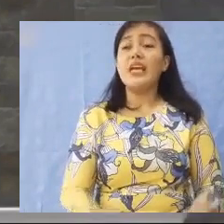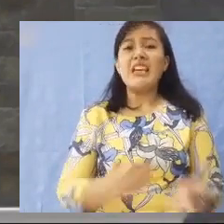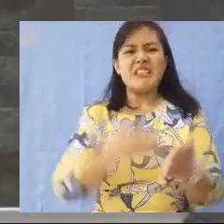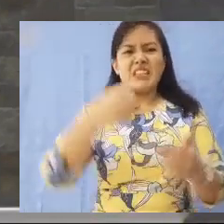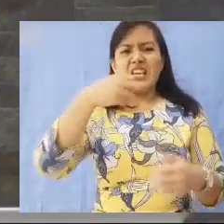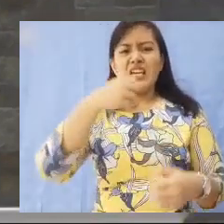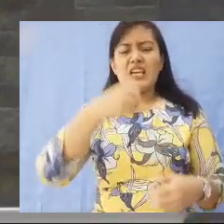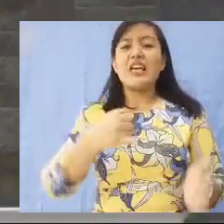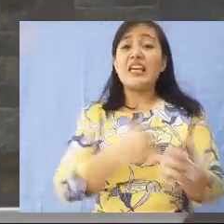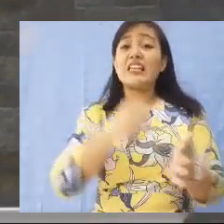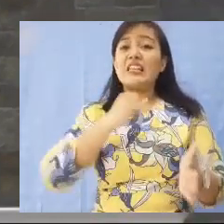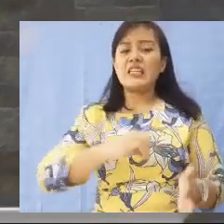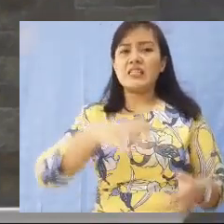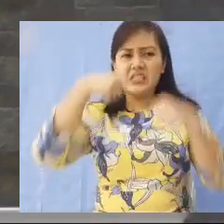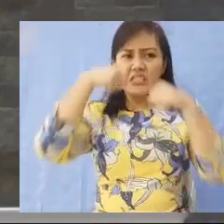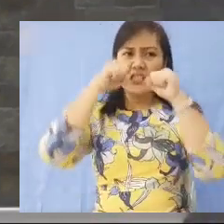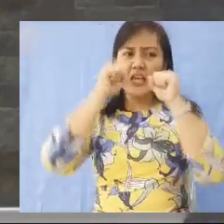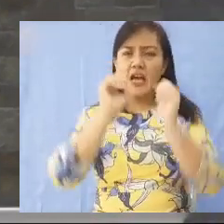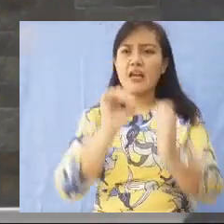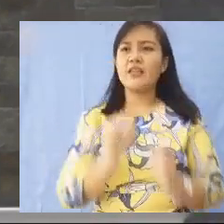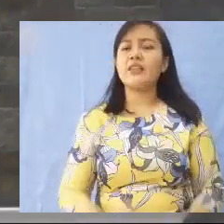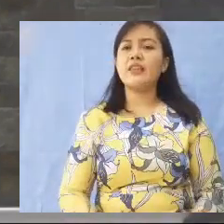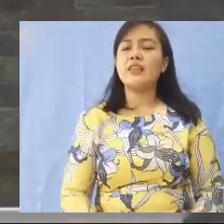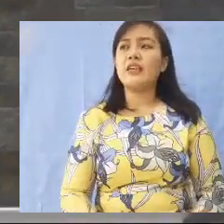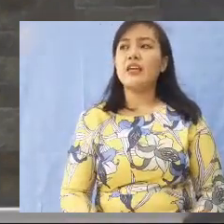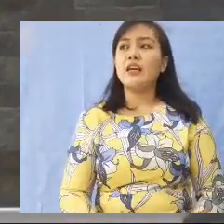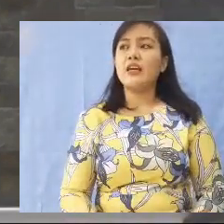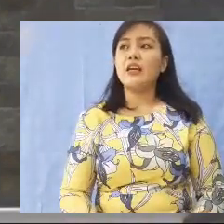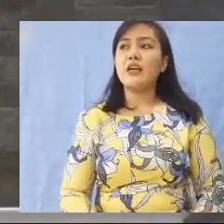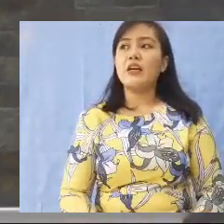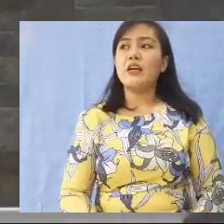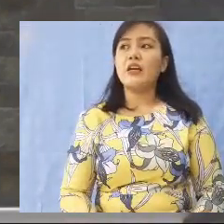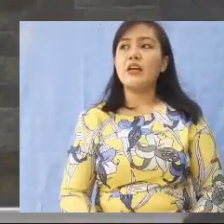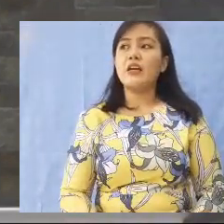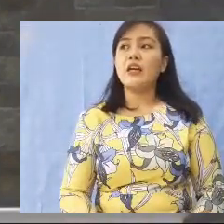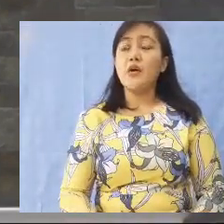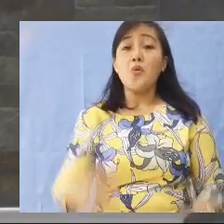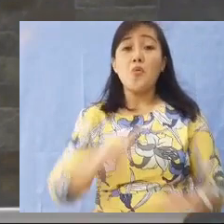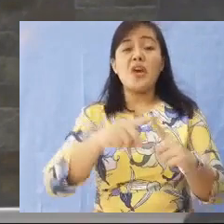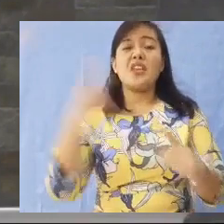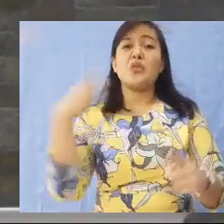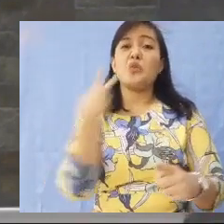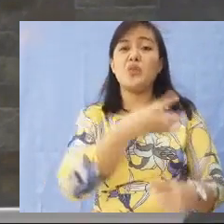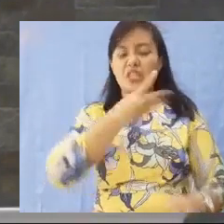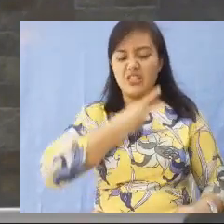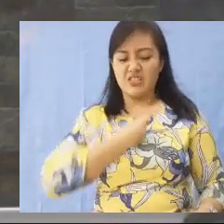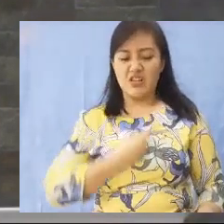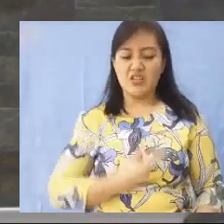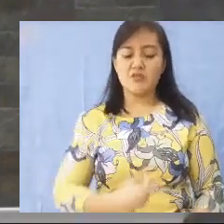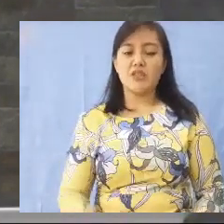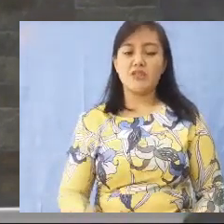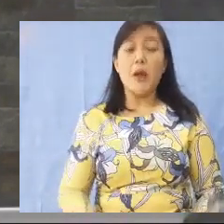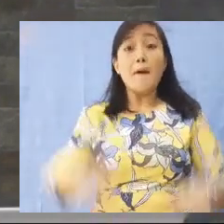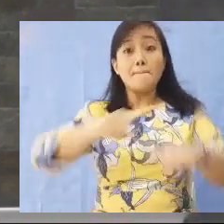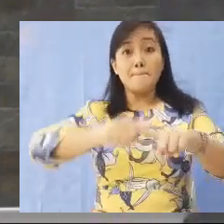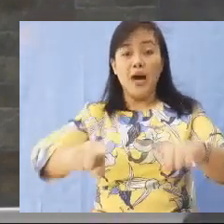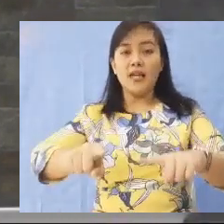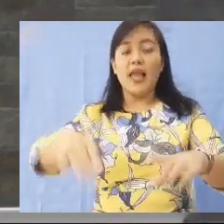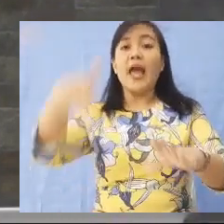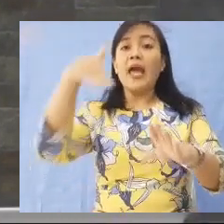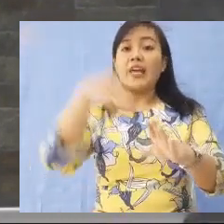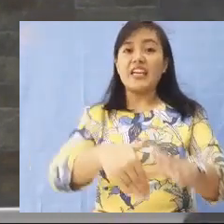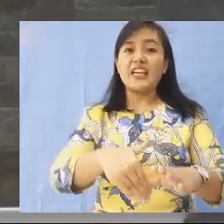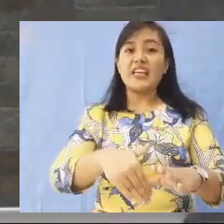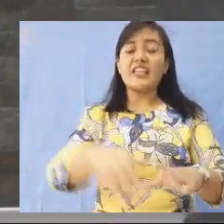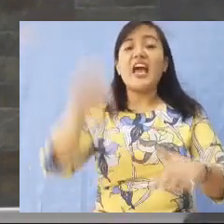na-discourage tayo, pero tandaan po natin, in every one discouragement, there is always 1,001 encouragement. bakit